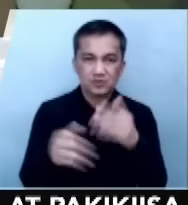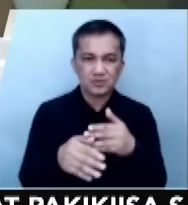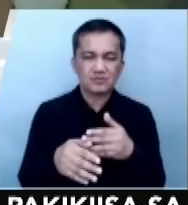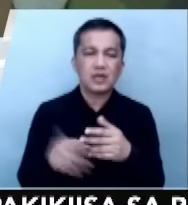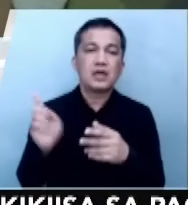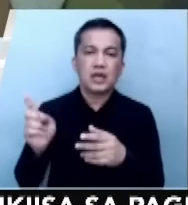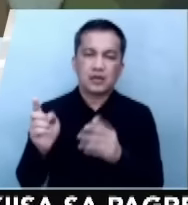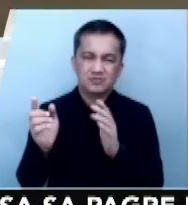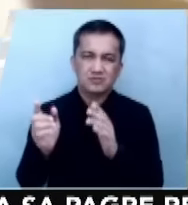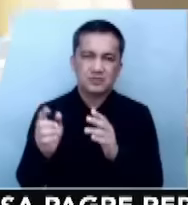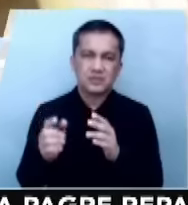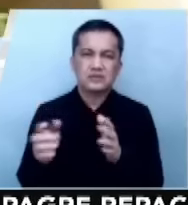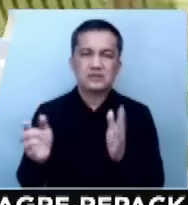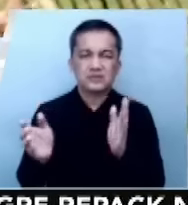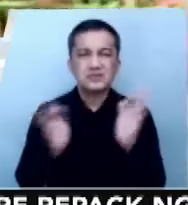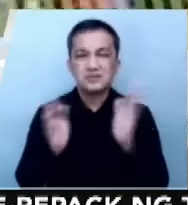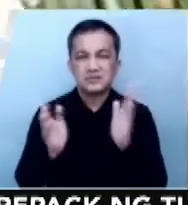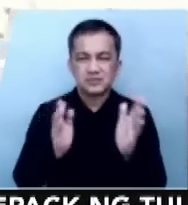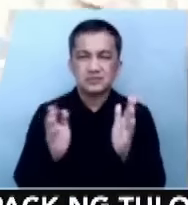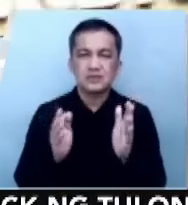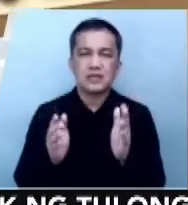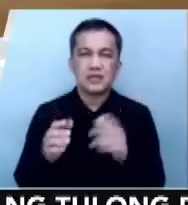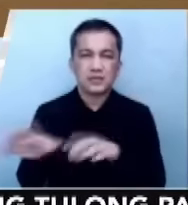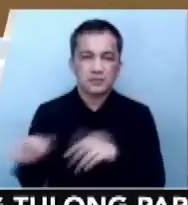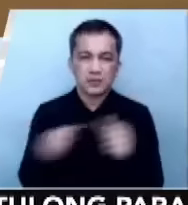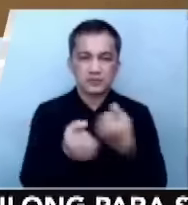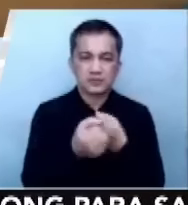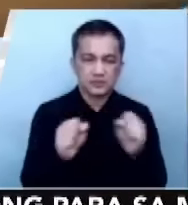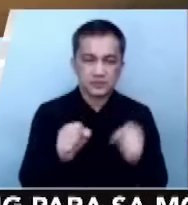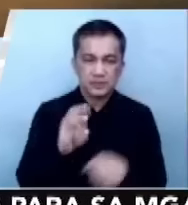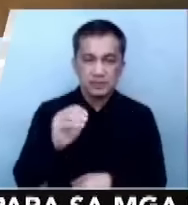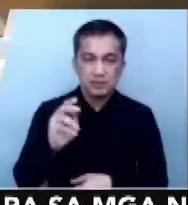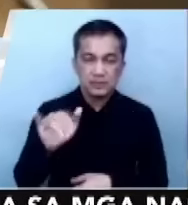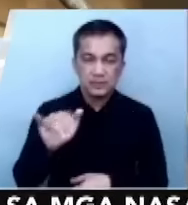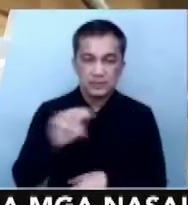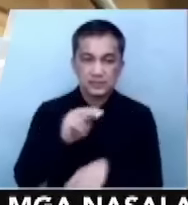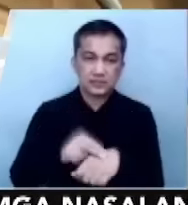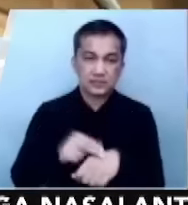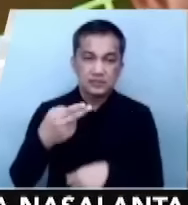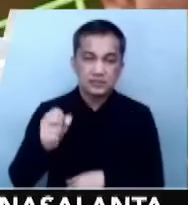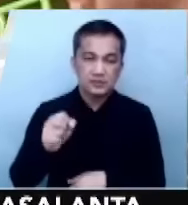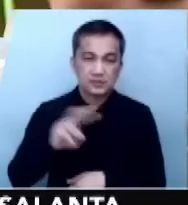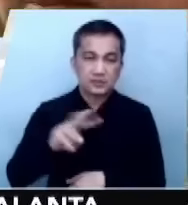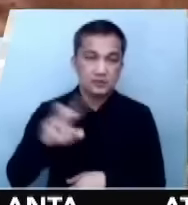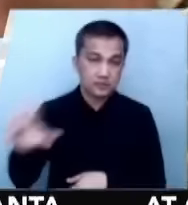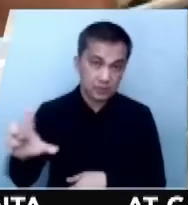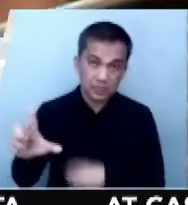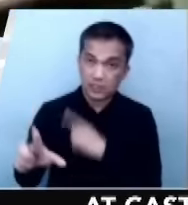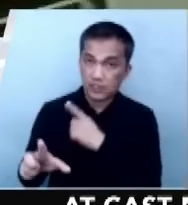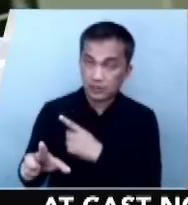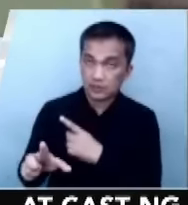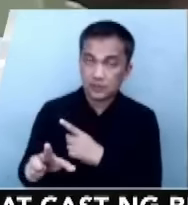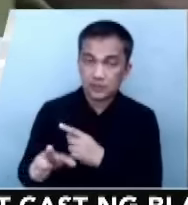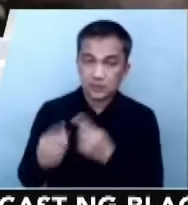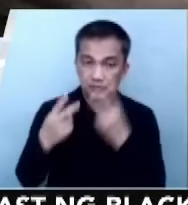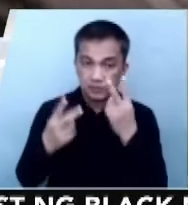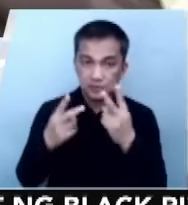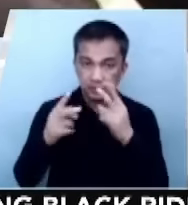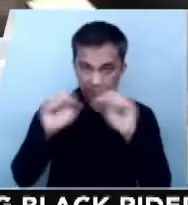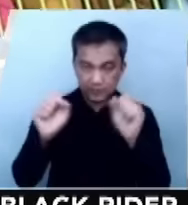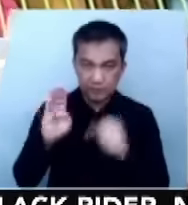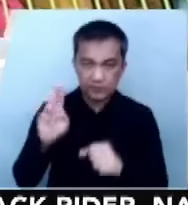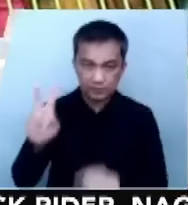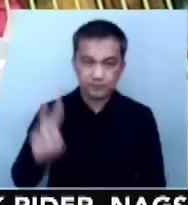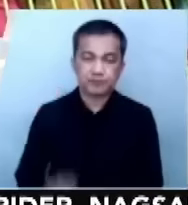evacuation Center Tulad sa Malanday National High School sa valenzuela city na binisita ni Pangulong Bongbong